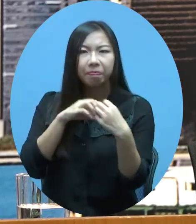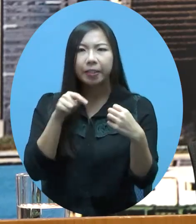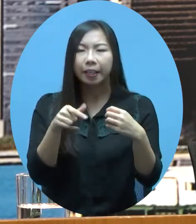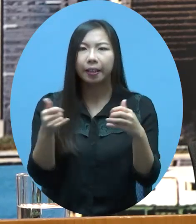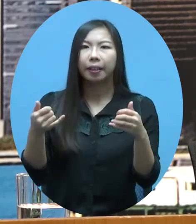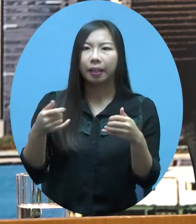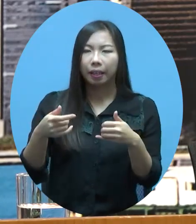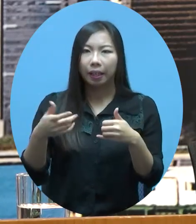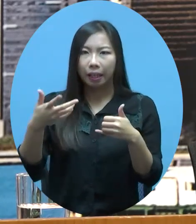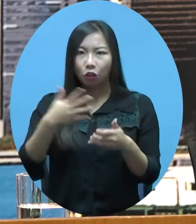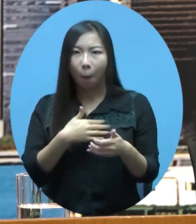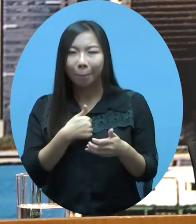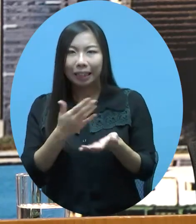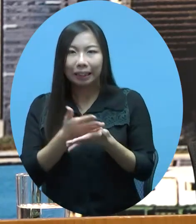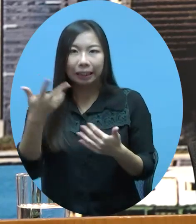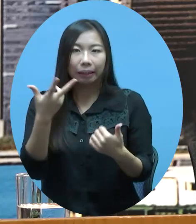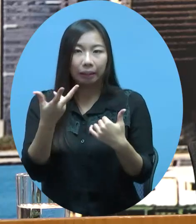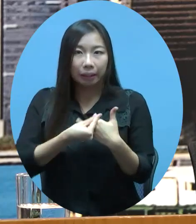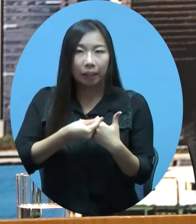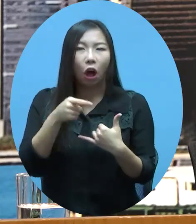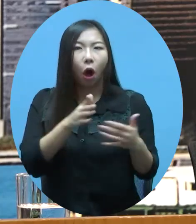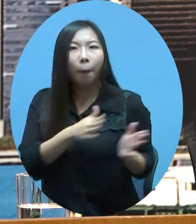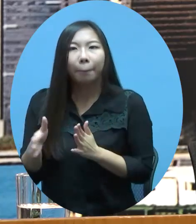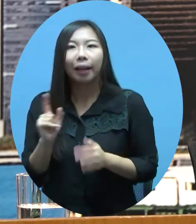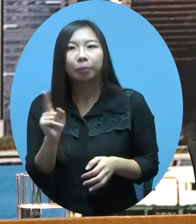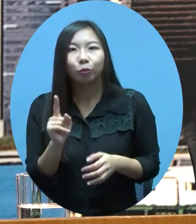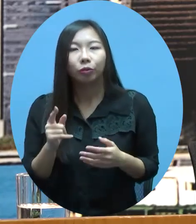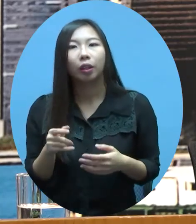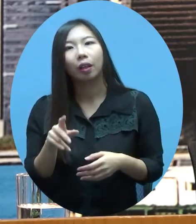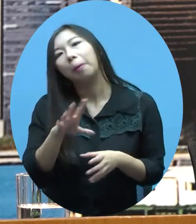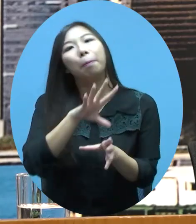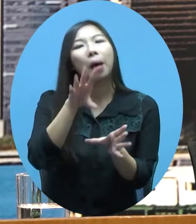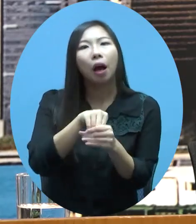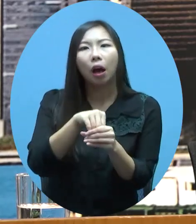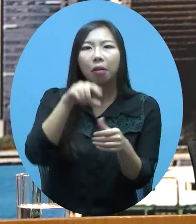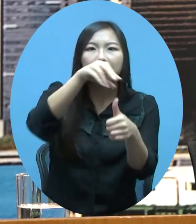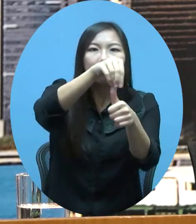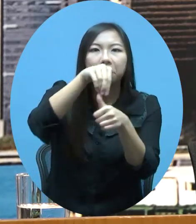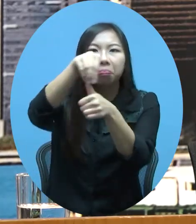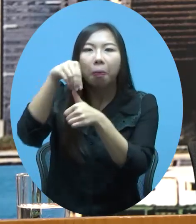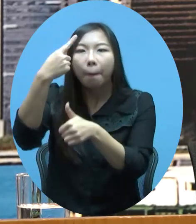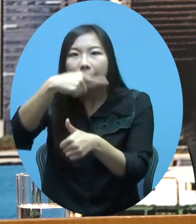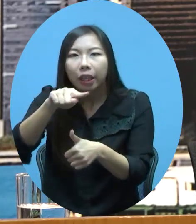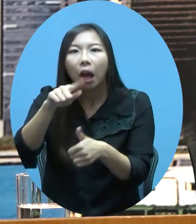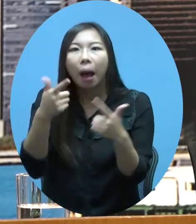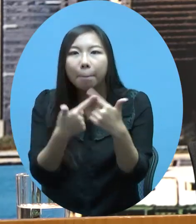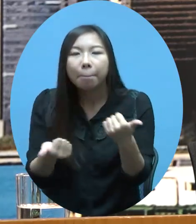床測試嘅具體安排。咁咧即係包括裏邊即係設定邊啲係合適嘅病人咁